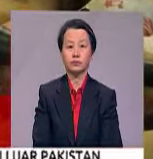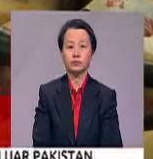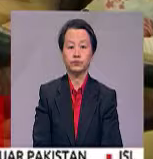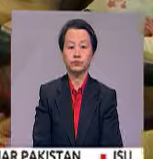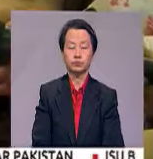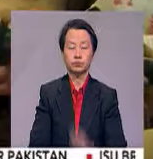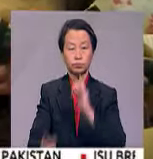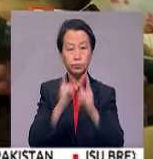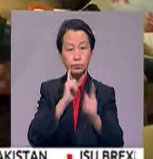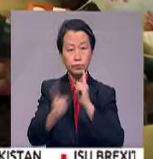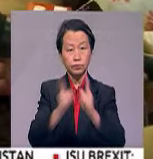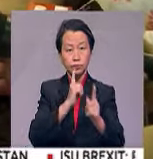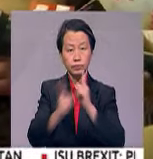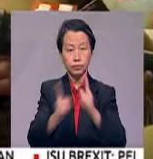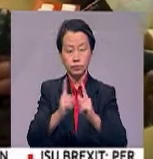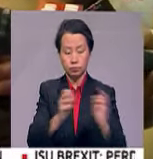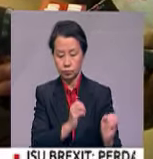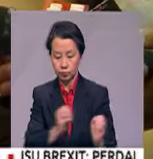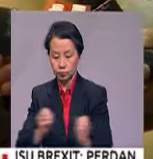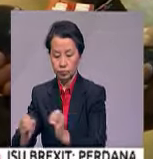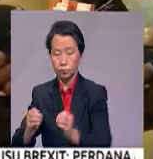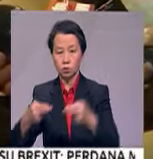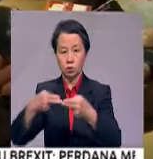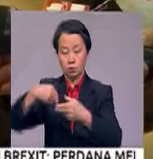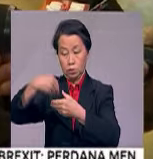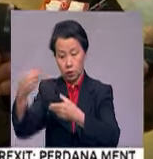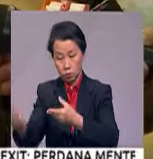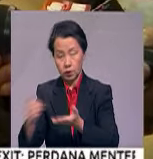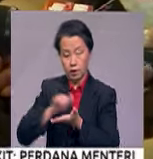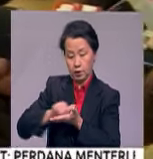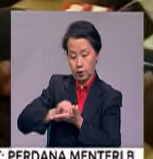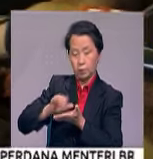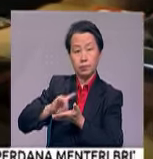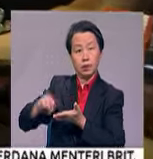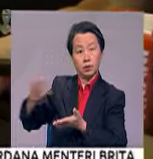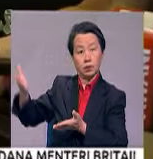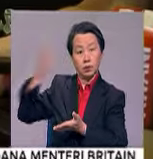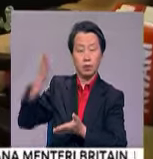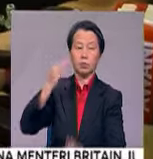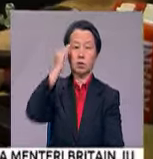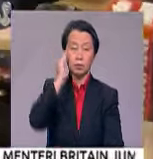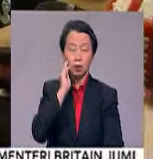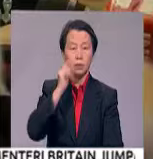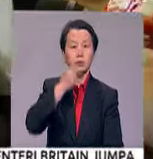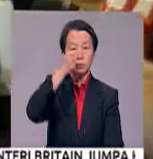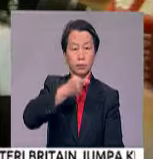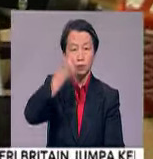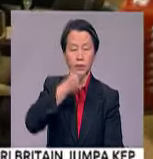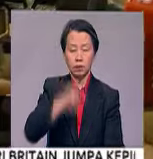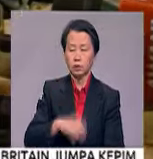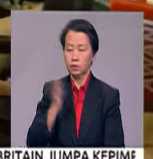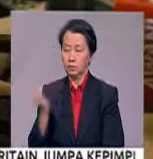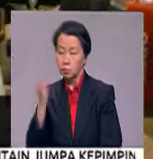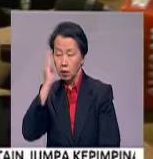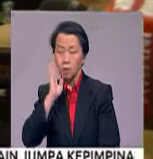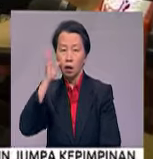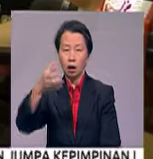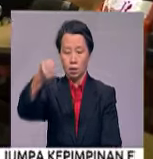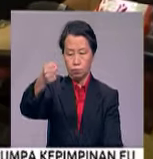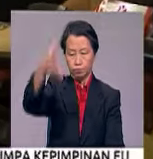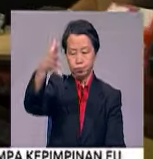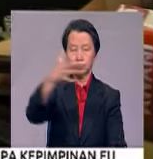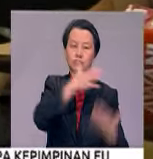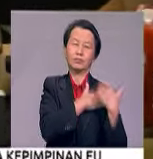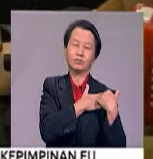Pada sesi dialog anjuran Majlis Hubungan Luar di New York minggu lalu, Tun Dr. Mahathir menyatakan beliau akan melepaskan